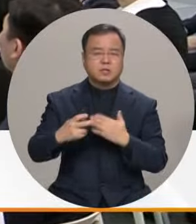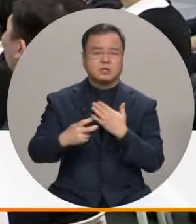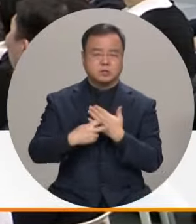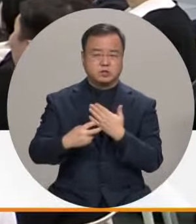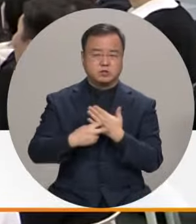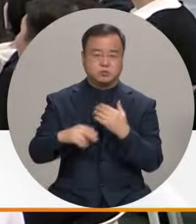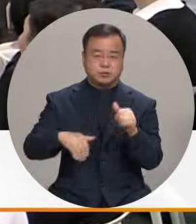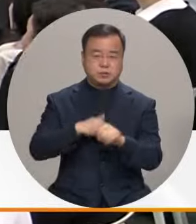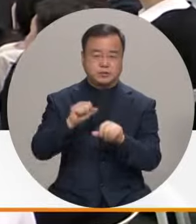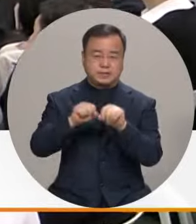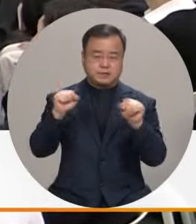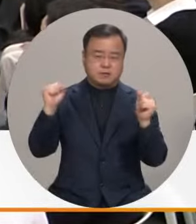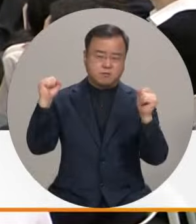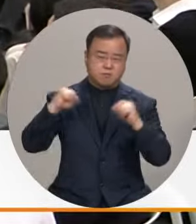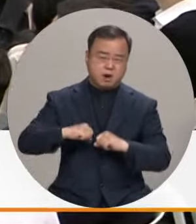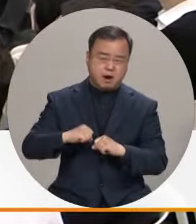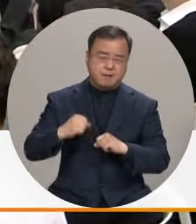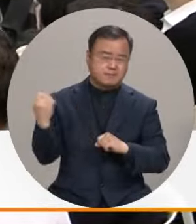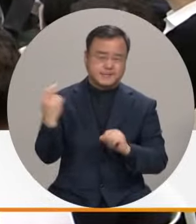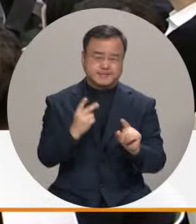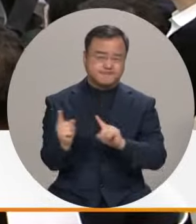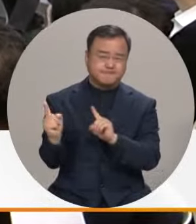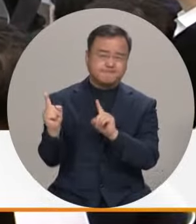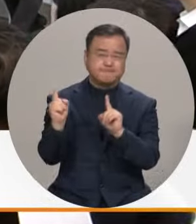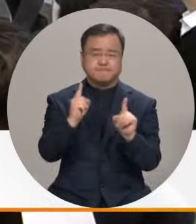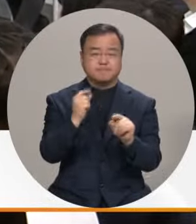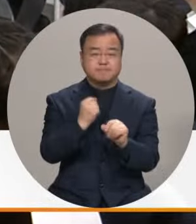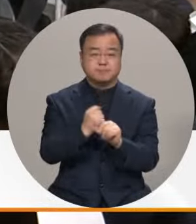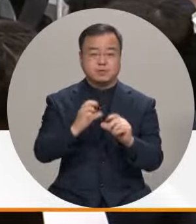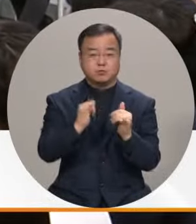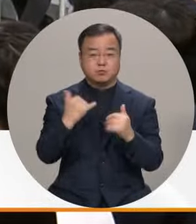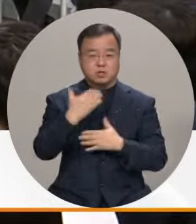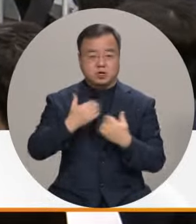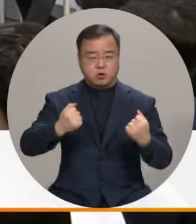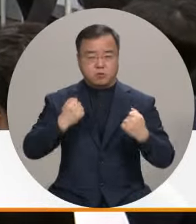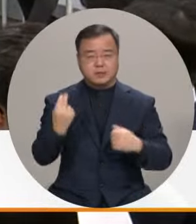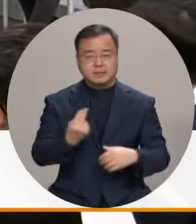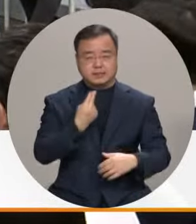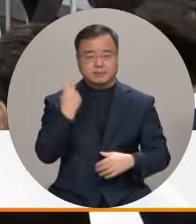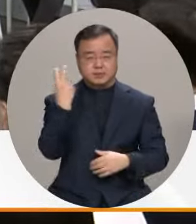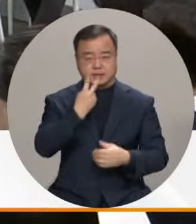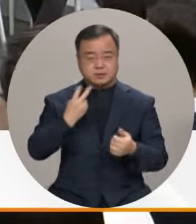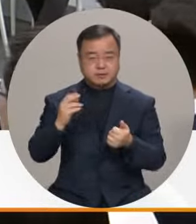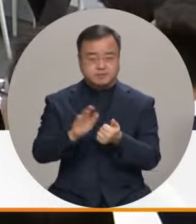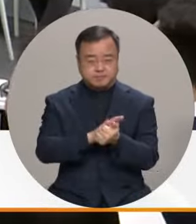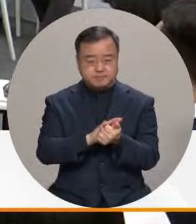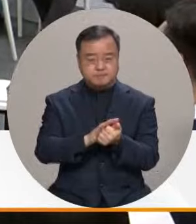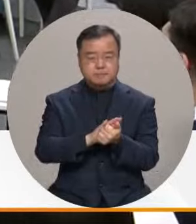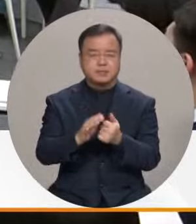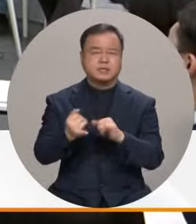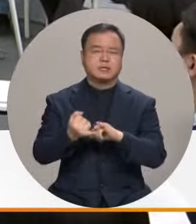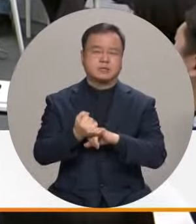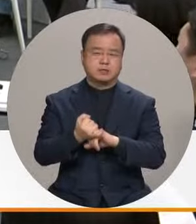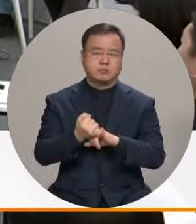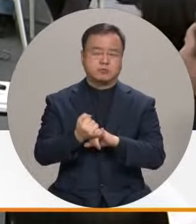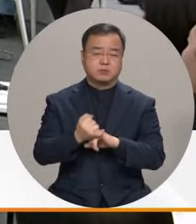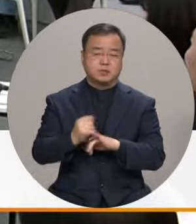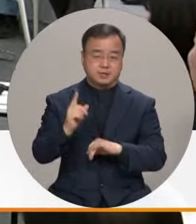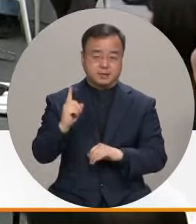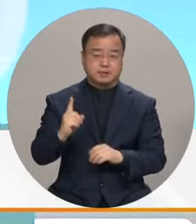체계를 바로 세워서 국민의 건강과 생명을 지키겠다는 약속의 일환인가